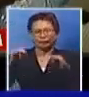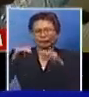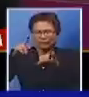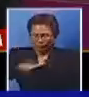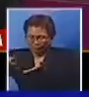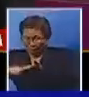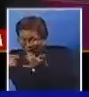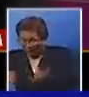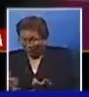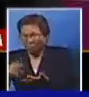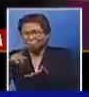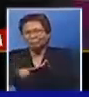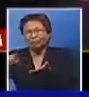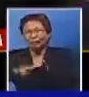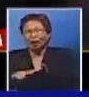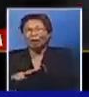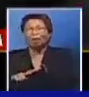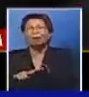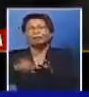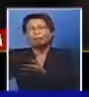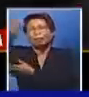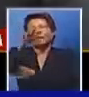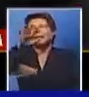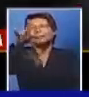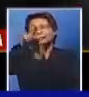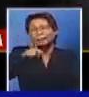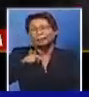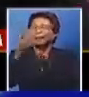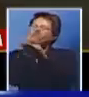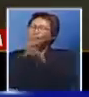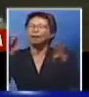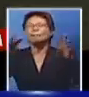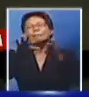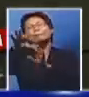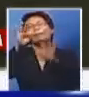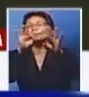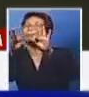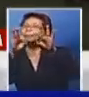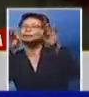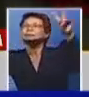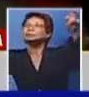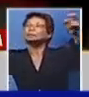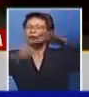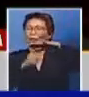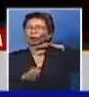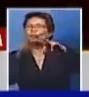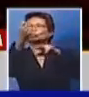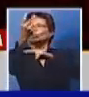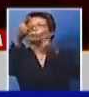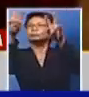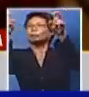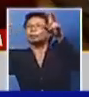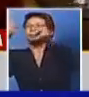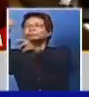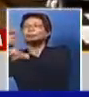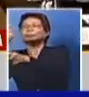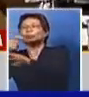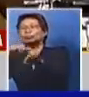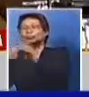saringan ini, mereka perlu berpidato selama 5 minit dan bebas memilih tajuk berasaskan 12 tema yang